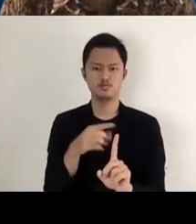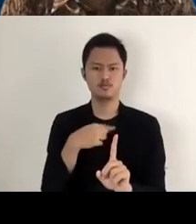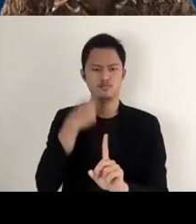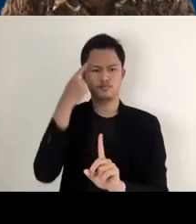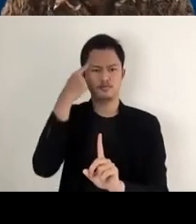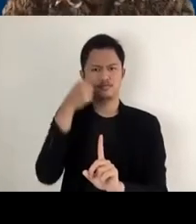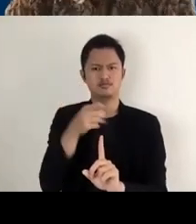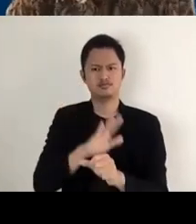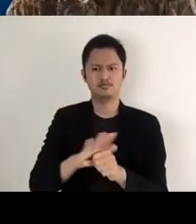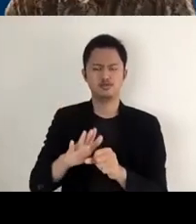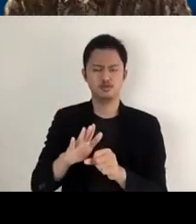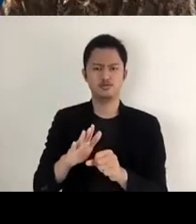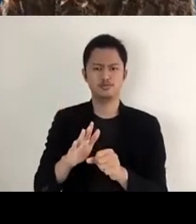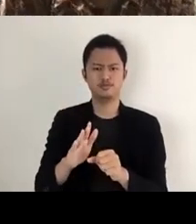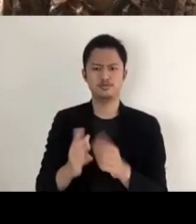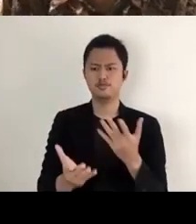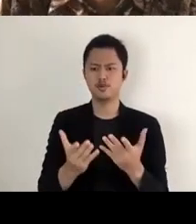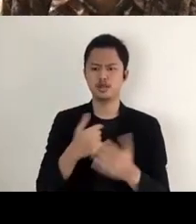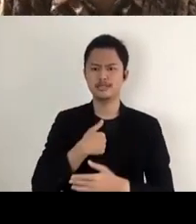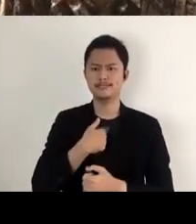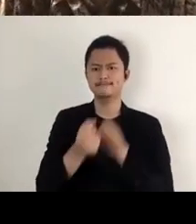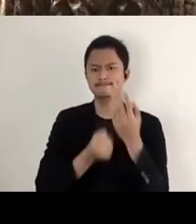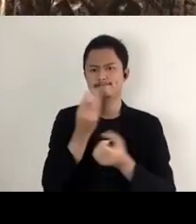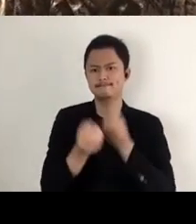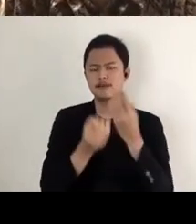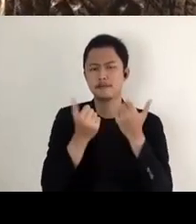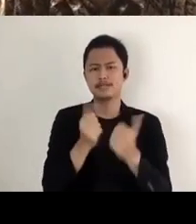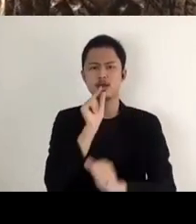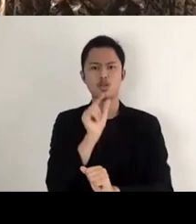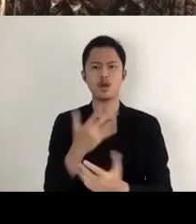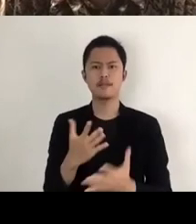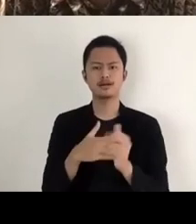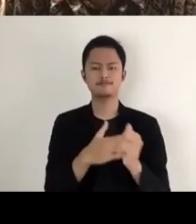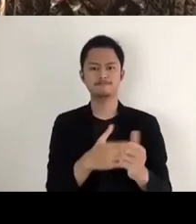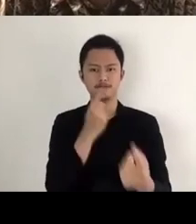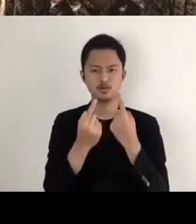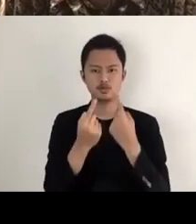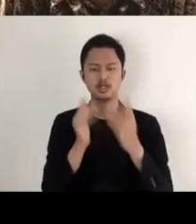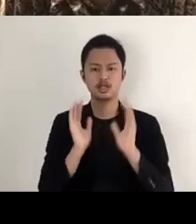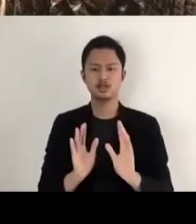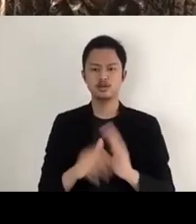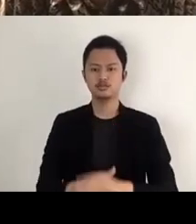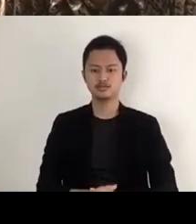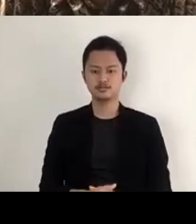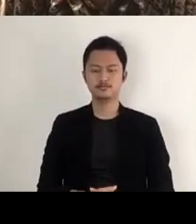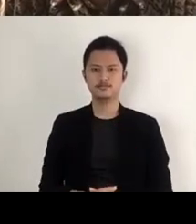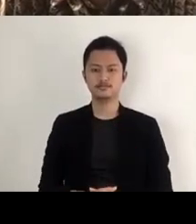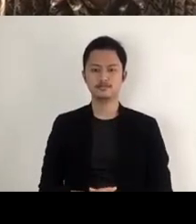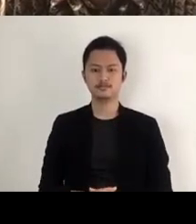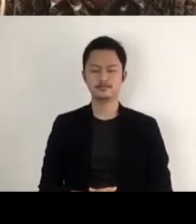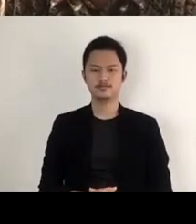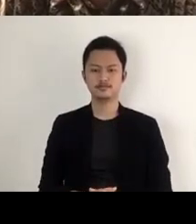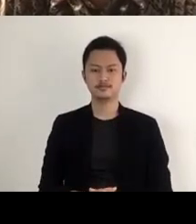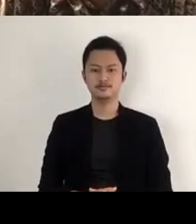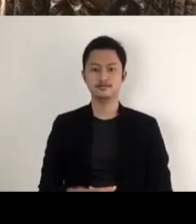yang dapat saya sampaikan sebagai pengantar diskusi kita bahas Kang Irfan saya